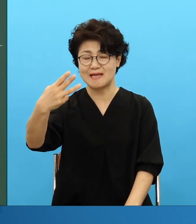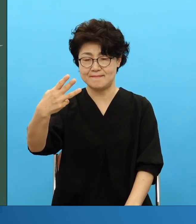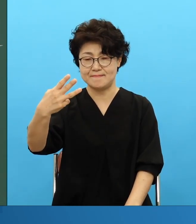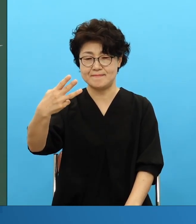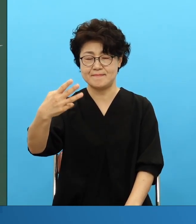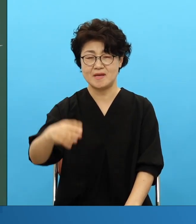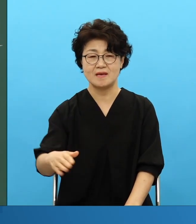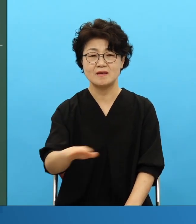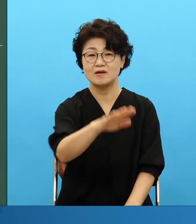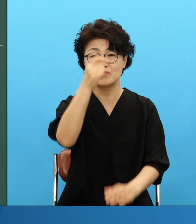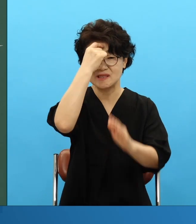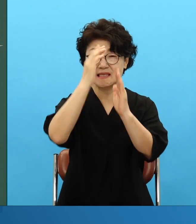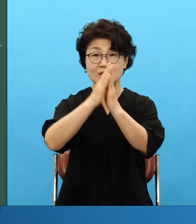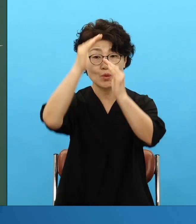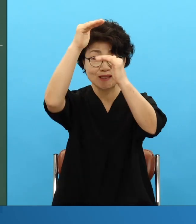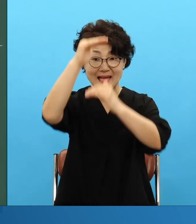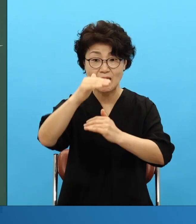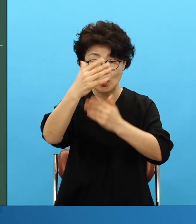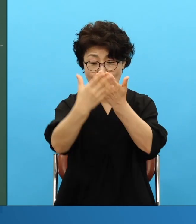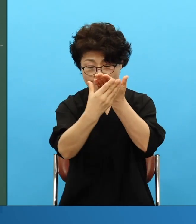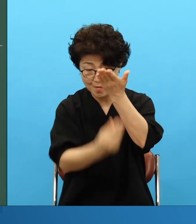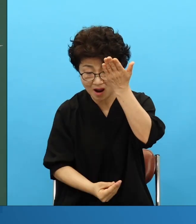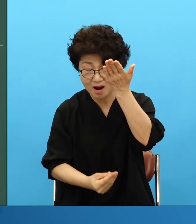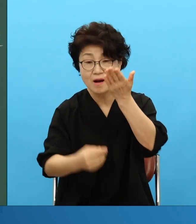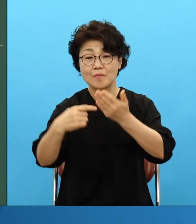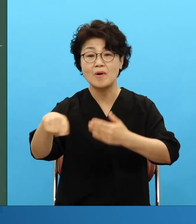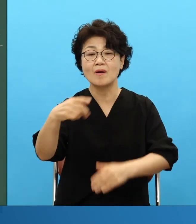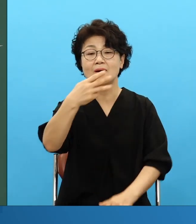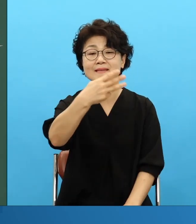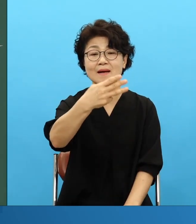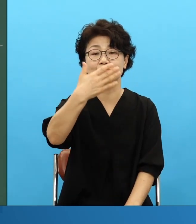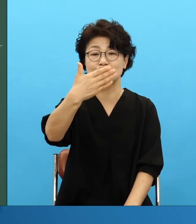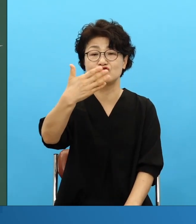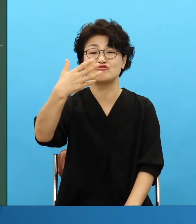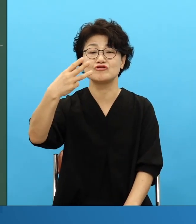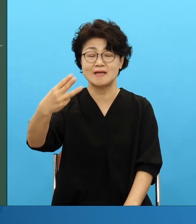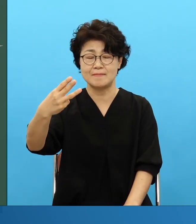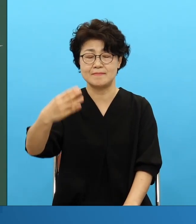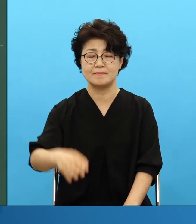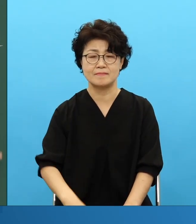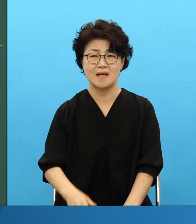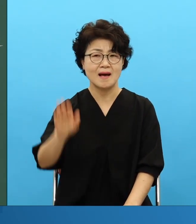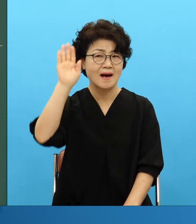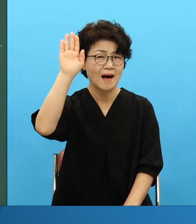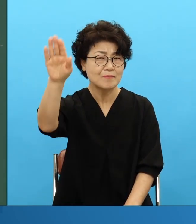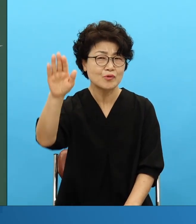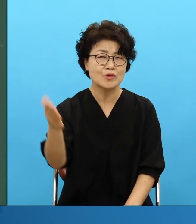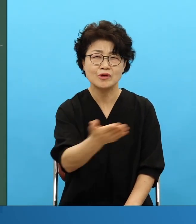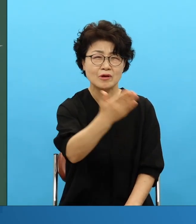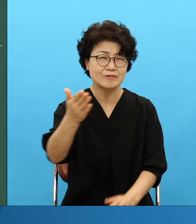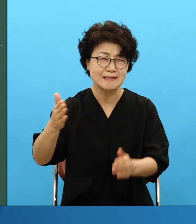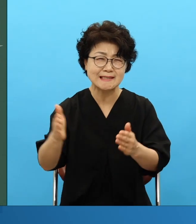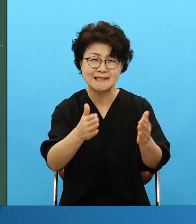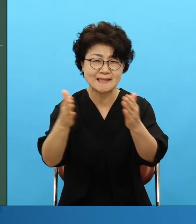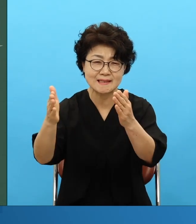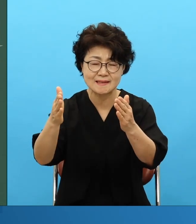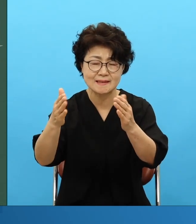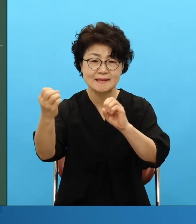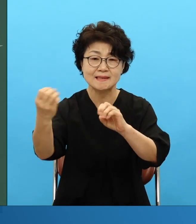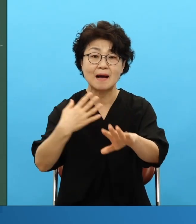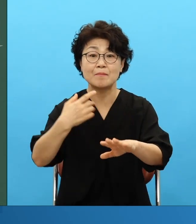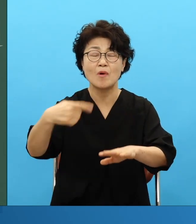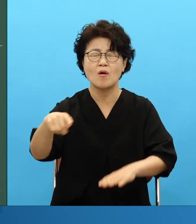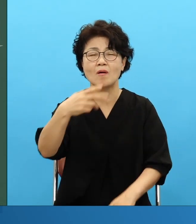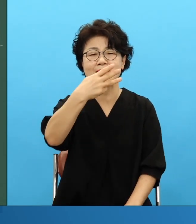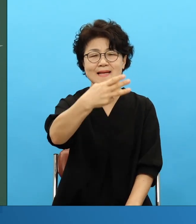prayer, it is this. 앞으로 가는 길에 큰 답을 가져라 하면 이겁니다. And have the important answer for your future ahead of you. 이렇게 That is 확실한 this.